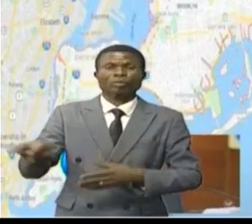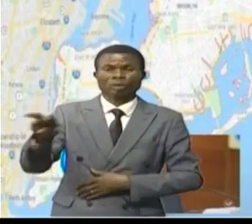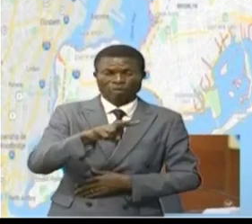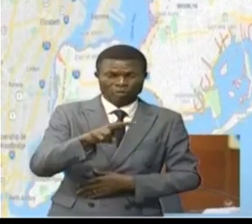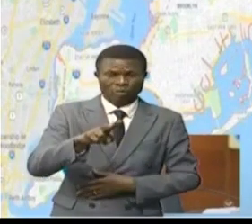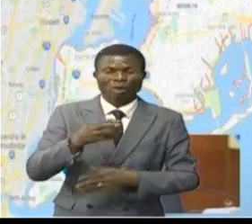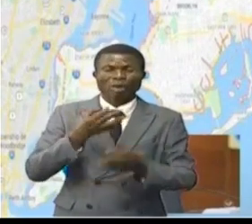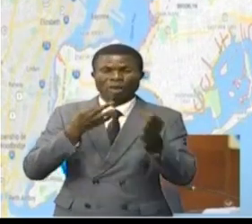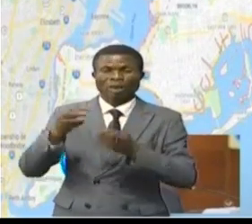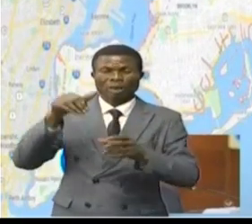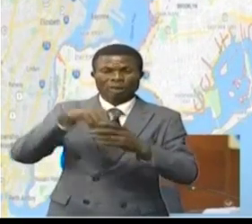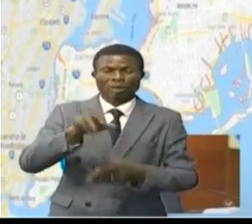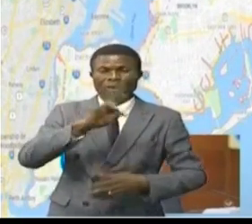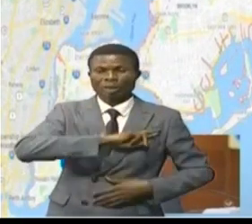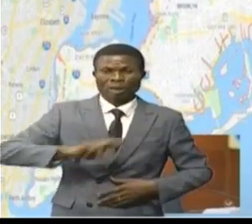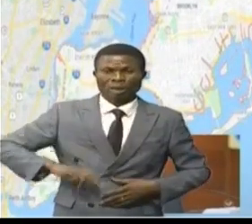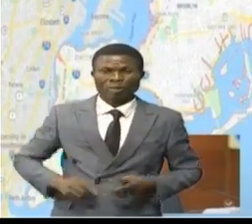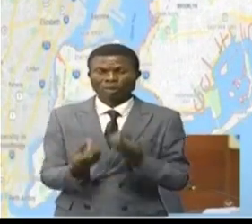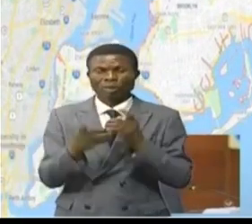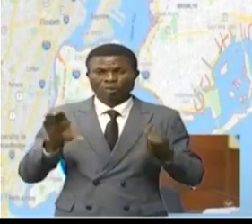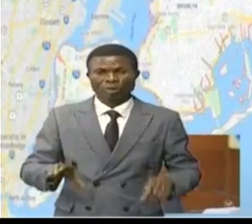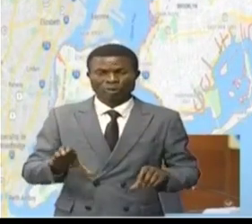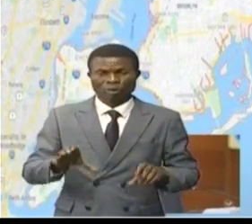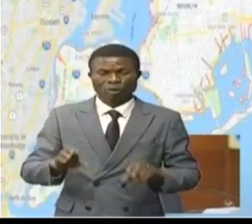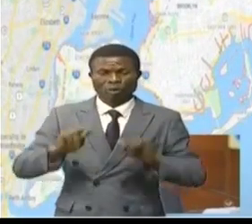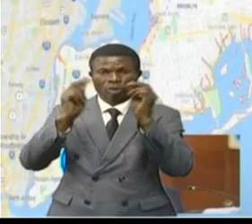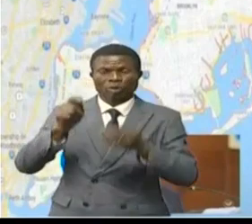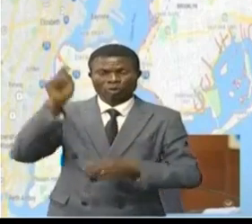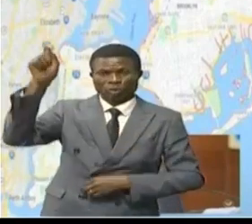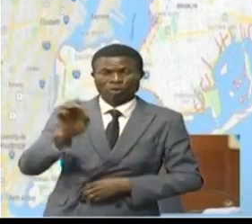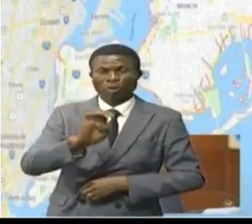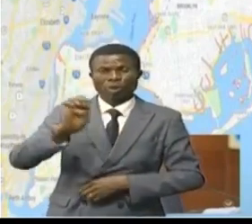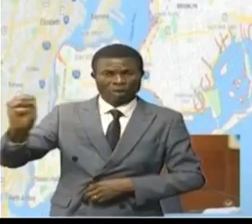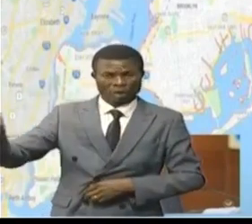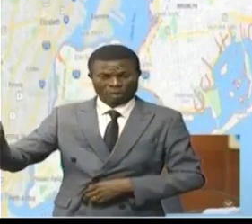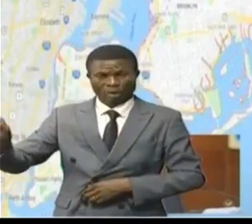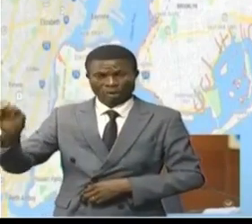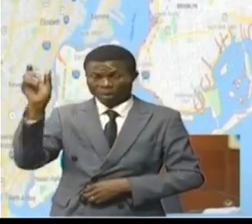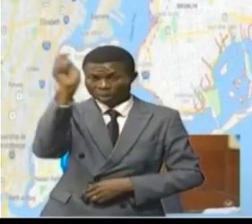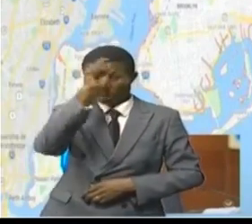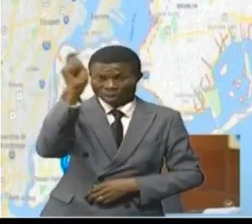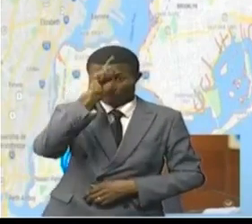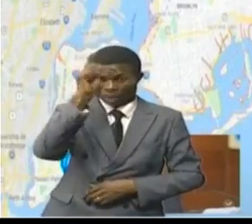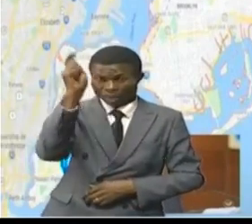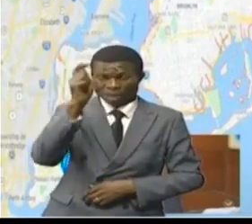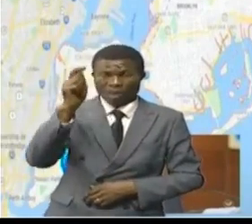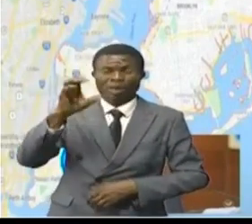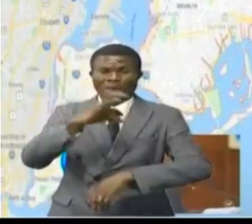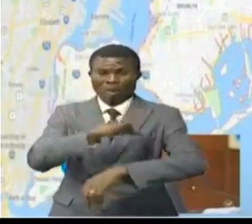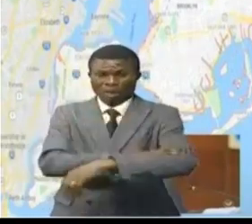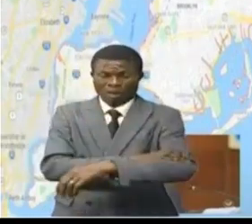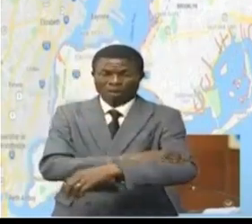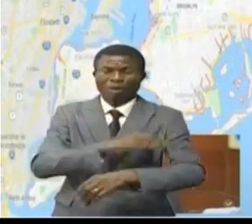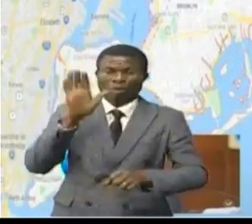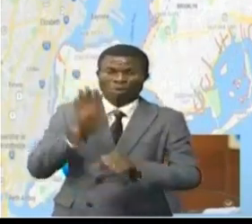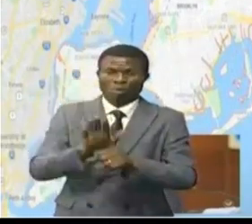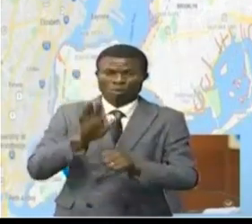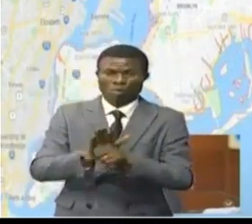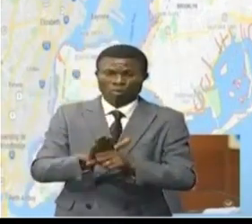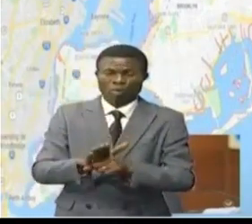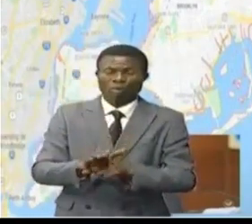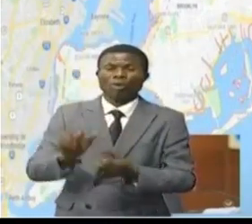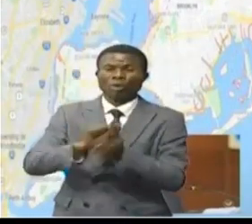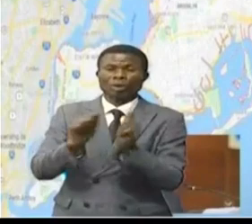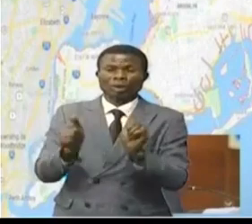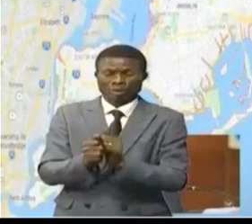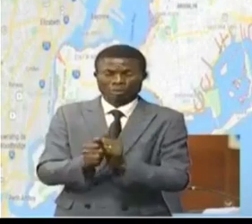d'évoquer qu'en République démocratique du Congo, les groupes armés de l'Est terrorisent les civils et activent les tensions régionales.